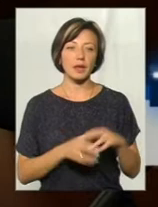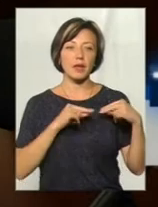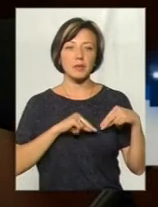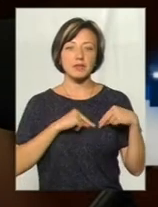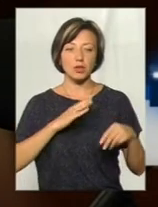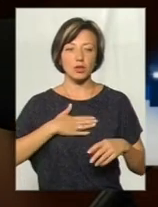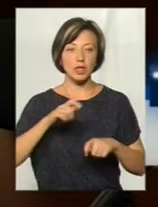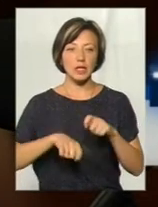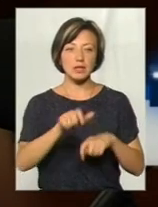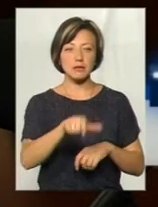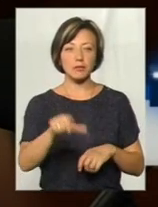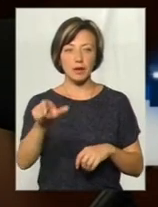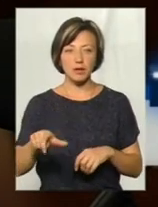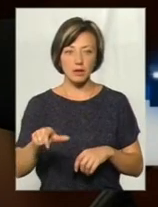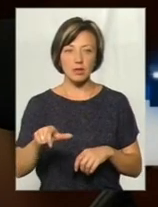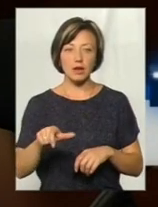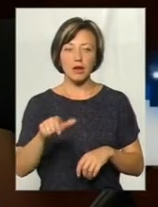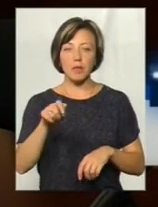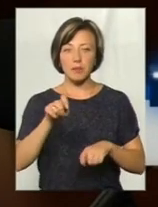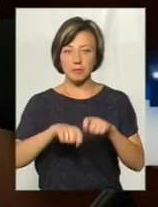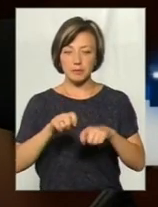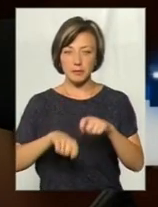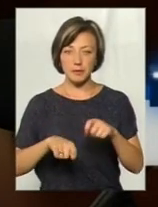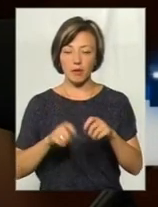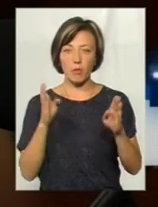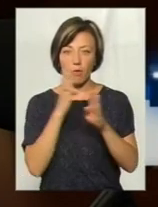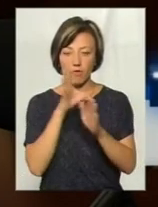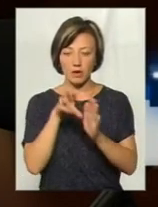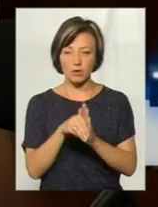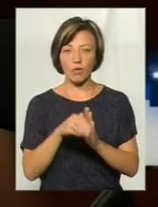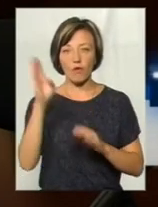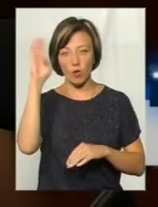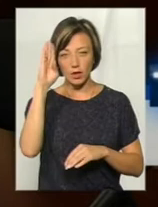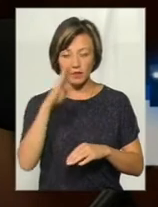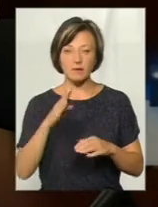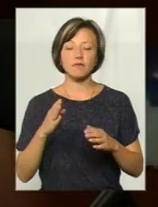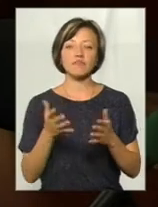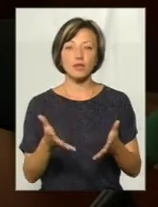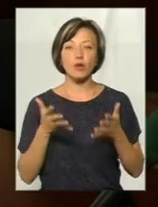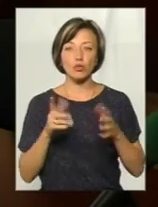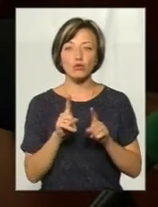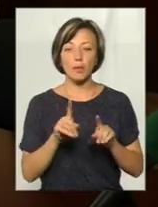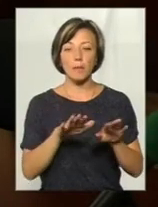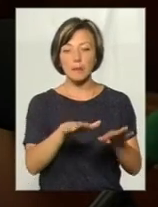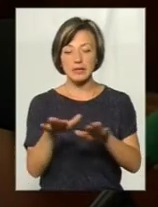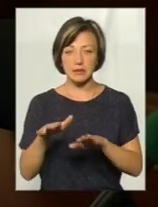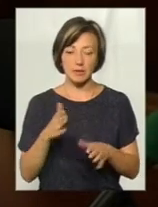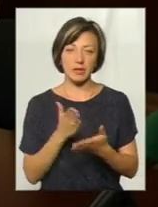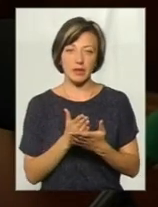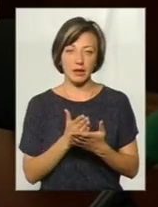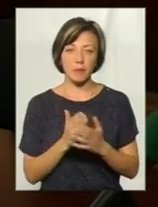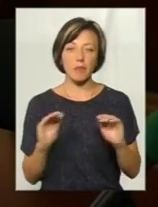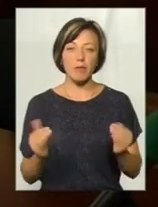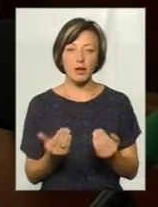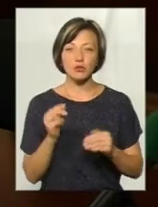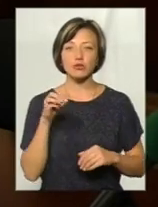було проведено замір розчинного кисню в воді і встановлено, що місцями він навіть був